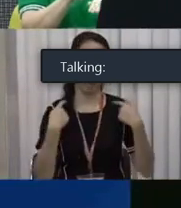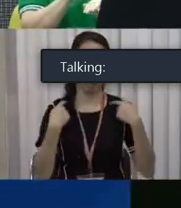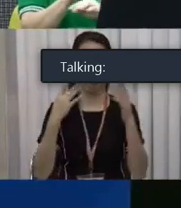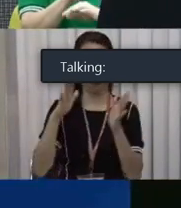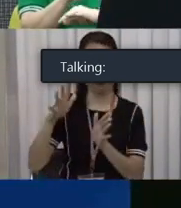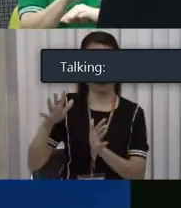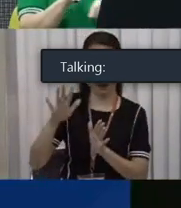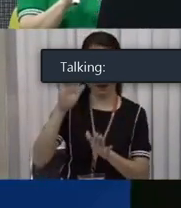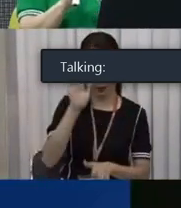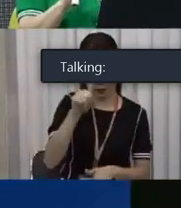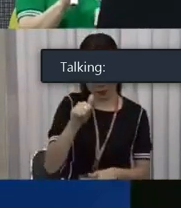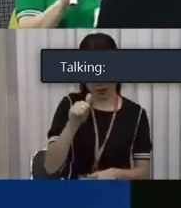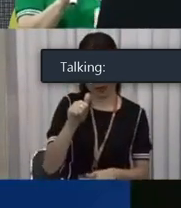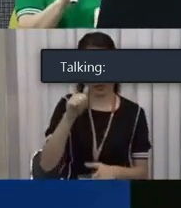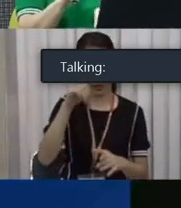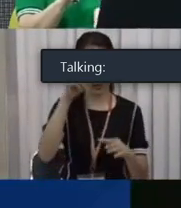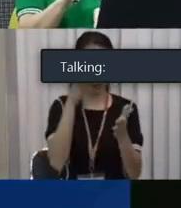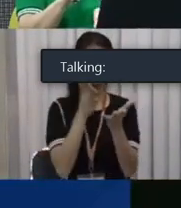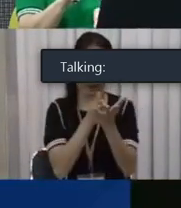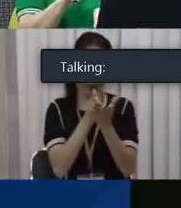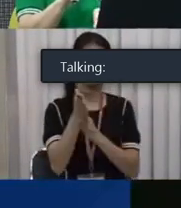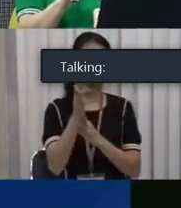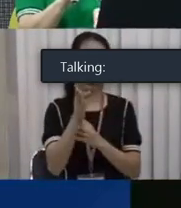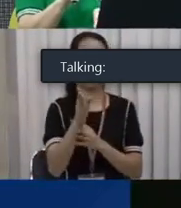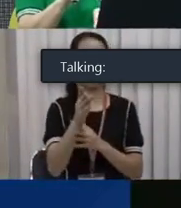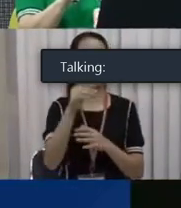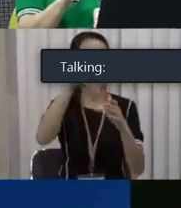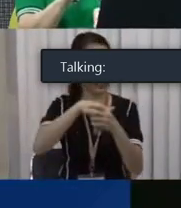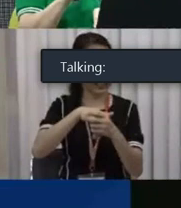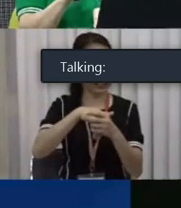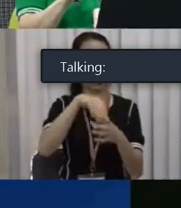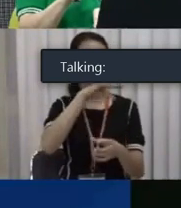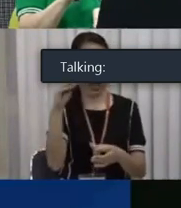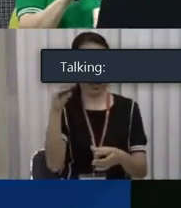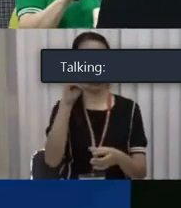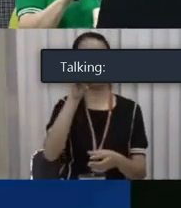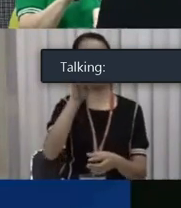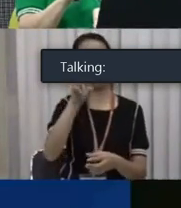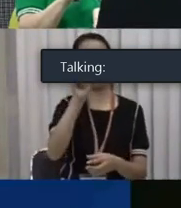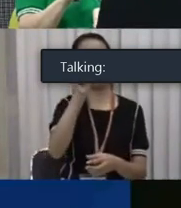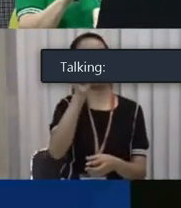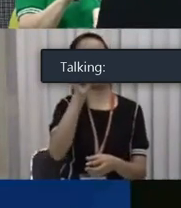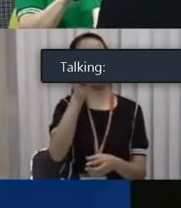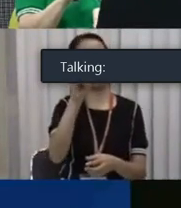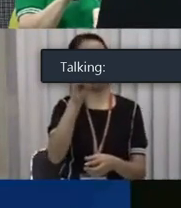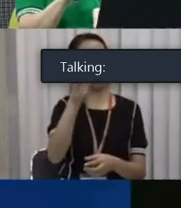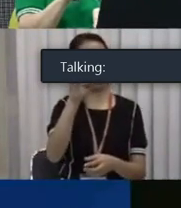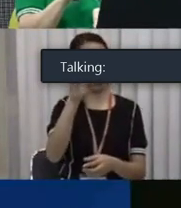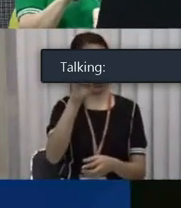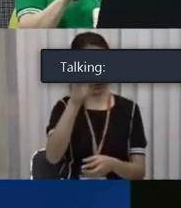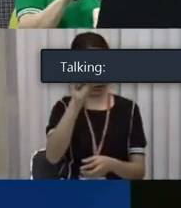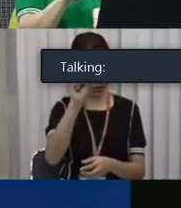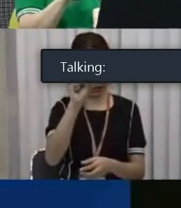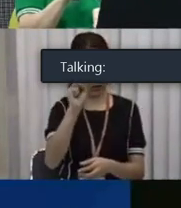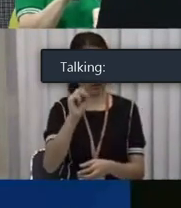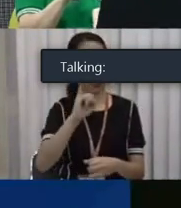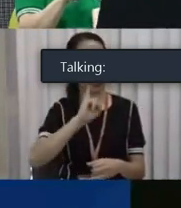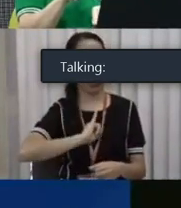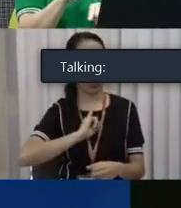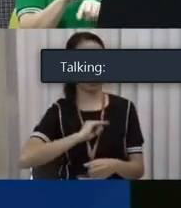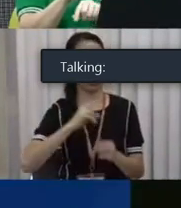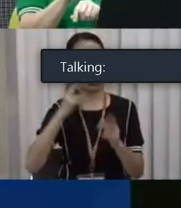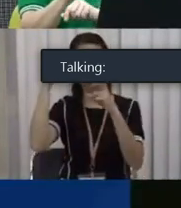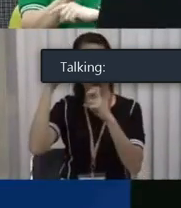V o ders, mao nang invaders. I hope nakatubag mo. Kay abtik ko kayo mo aning